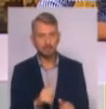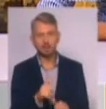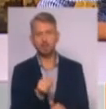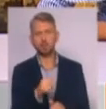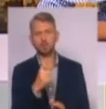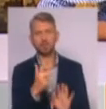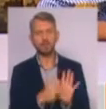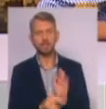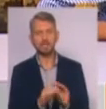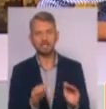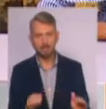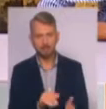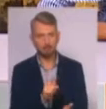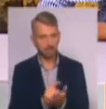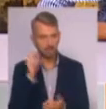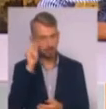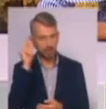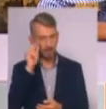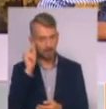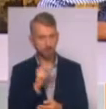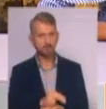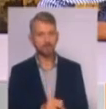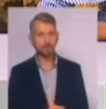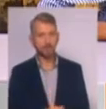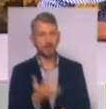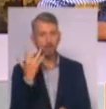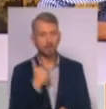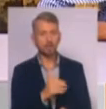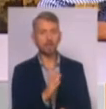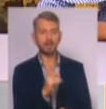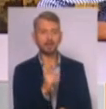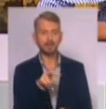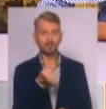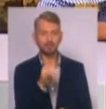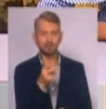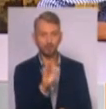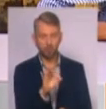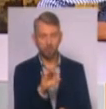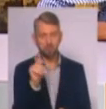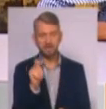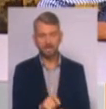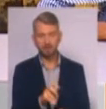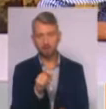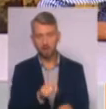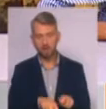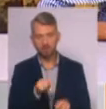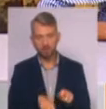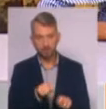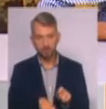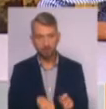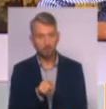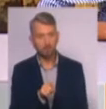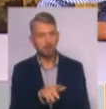180 дітей мали навчатися. Коли Віталій Володимирович приїхав на ревізію, він